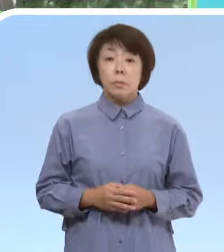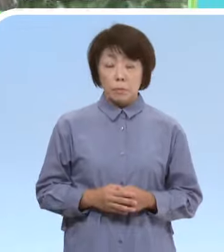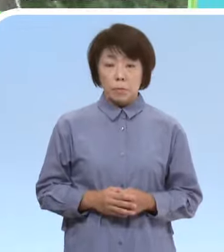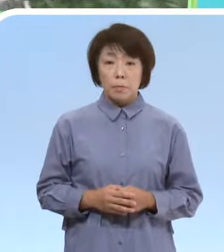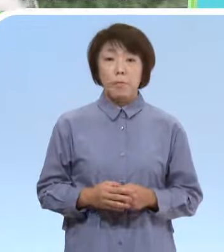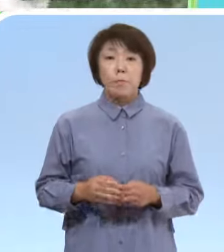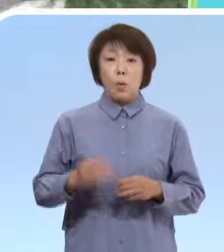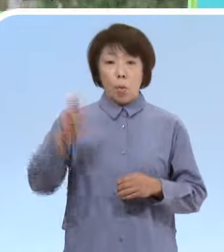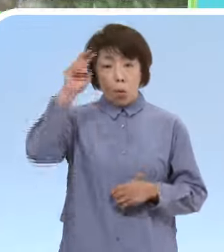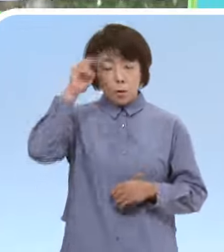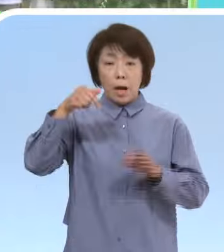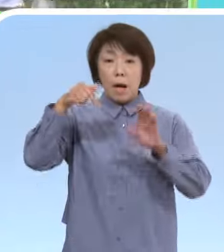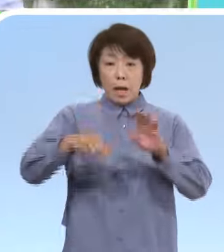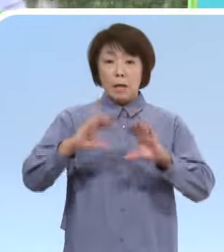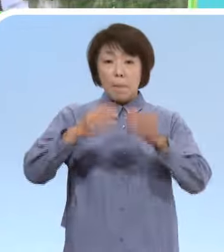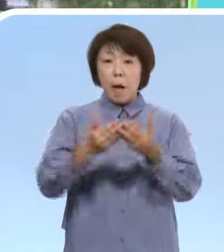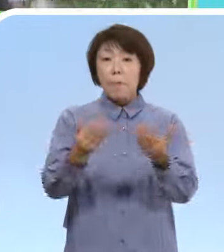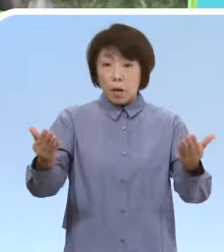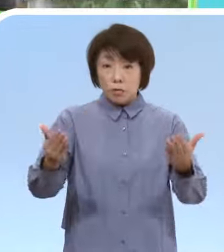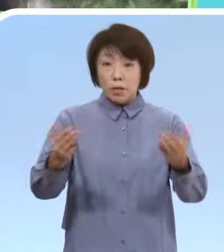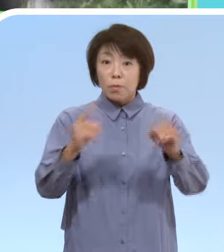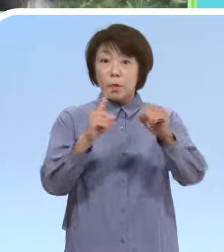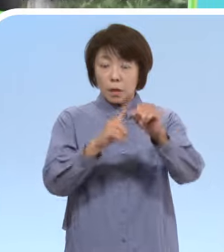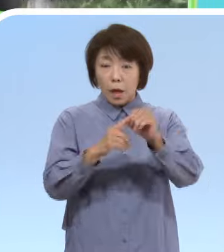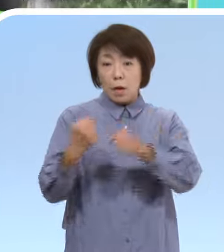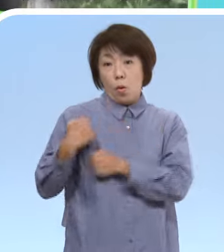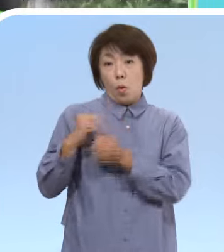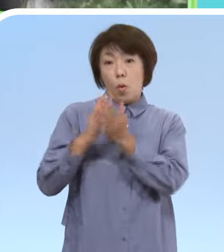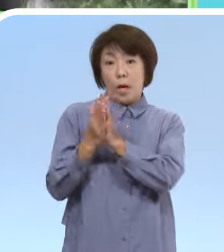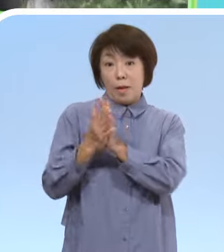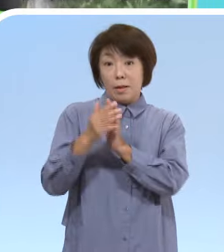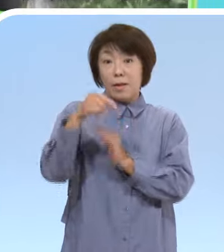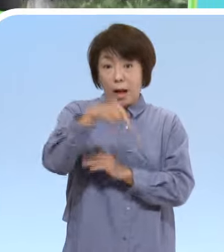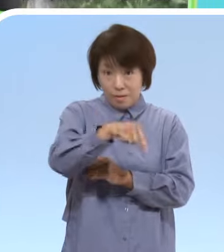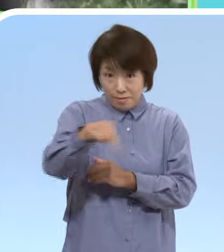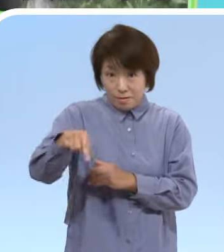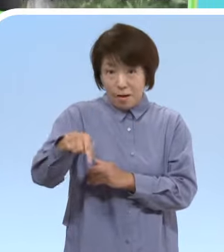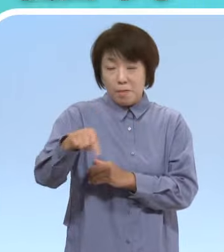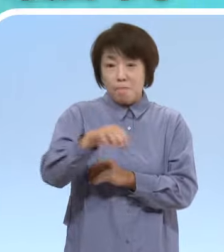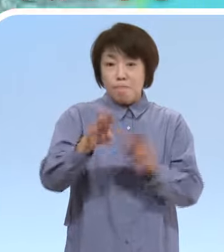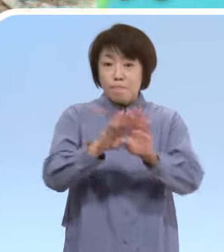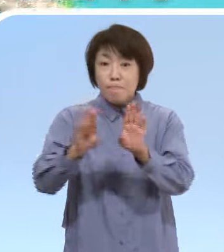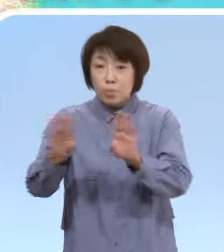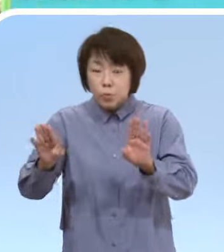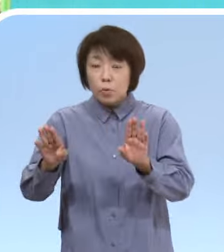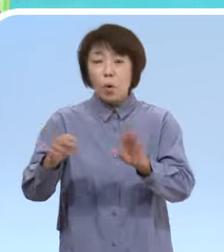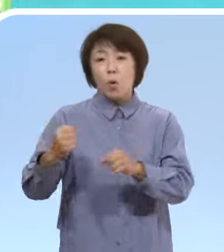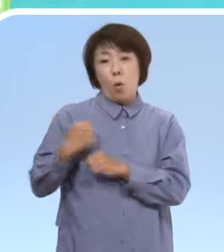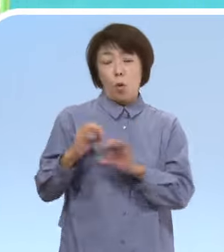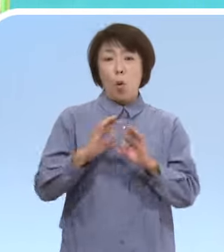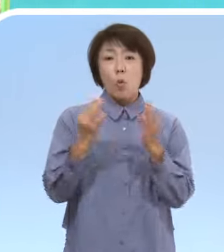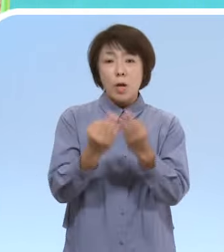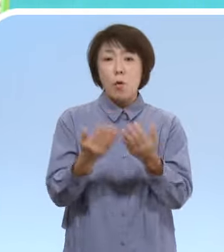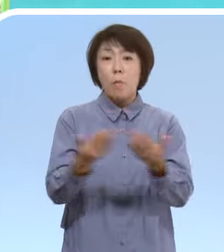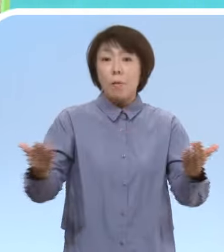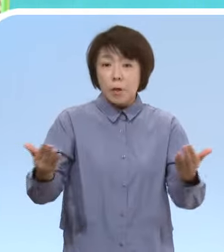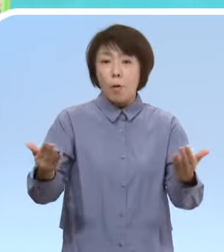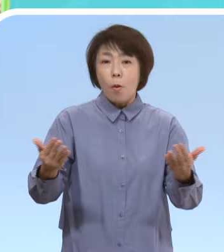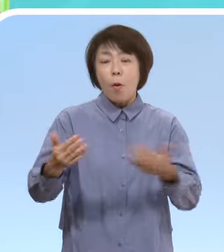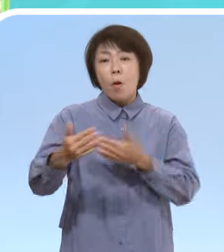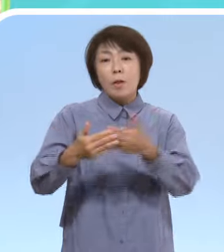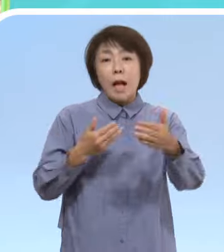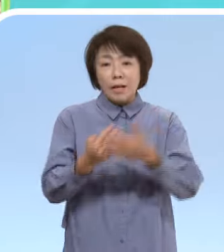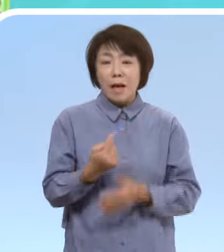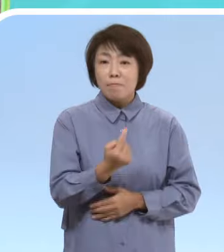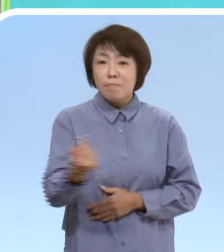このコーナーでは大阪・関西万博に向けて兵庫県内で続々開設中の兵庫フィールドパビリオン